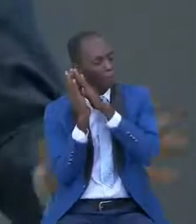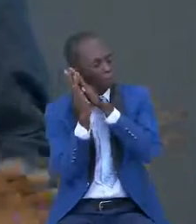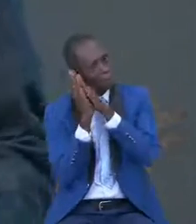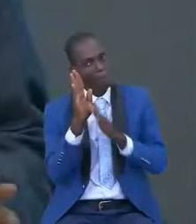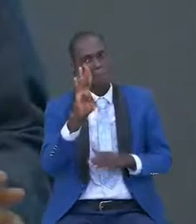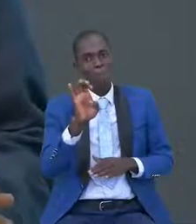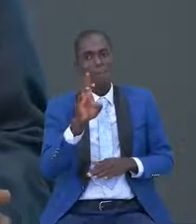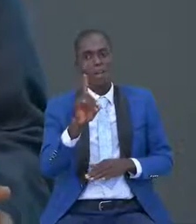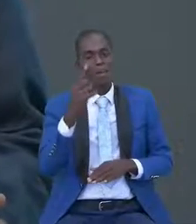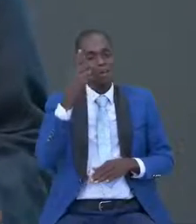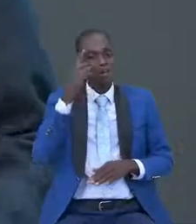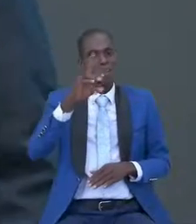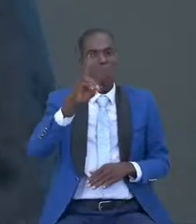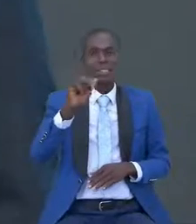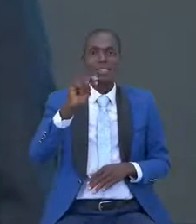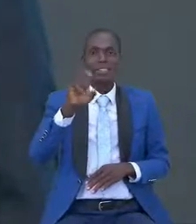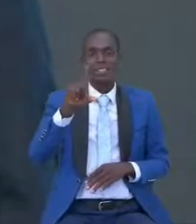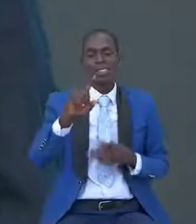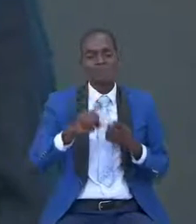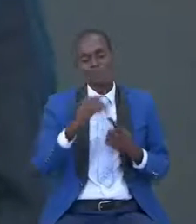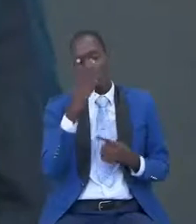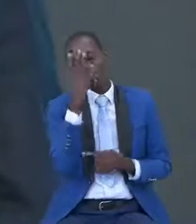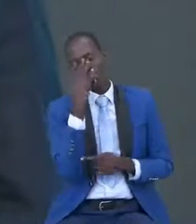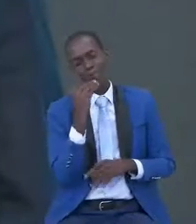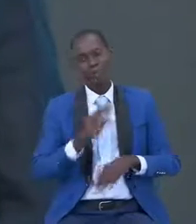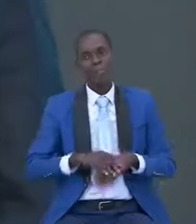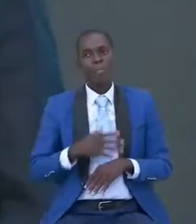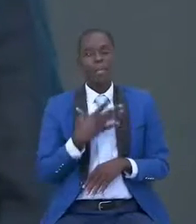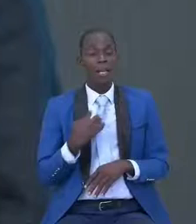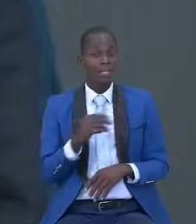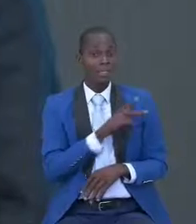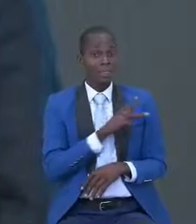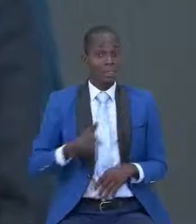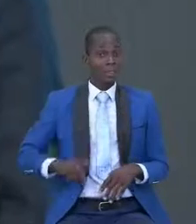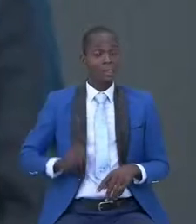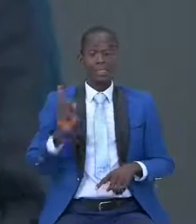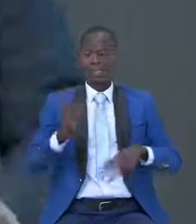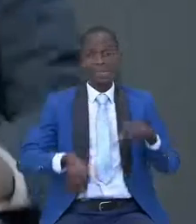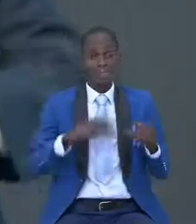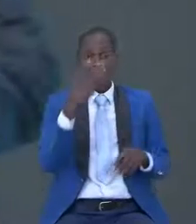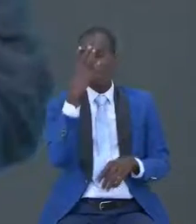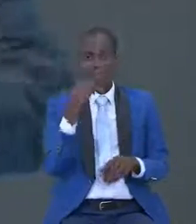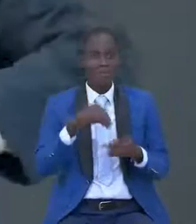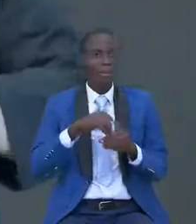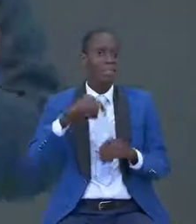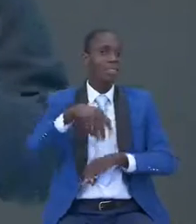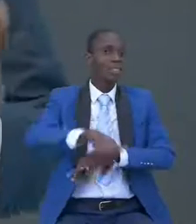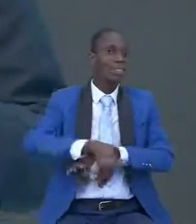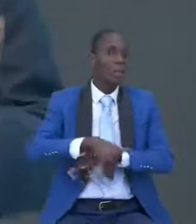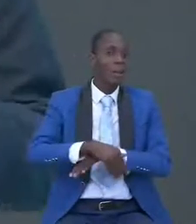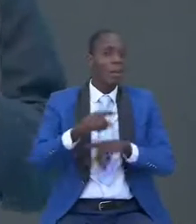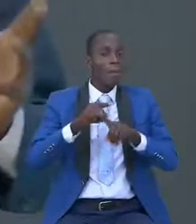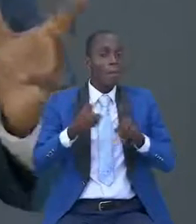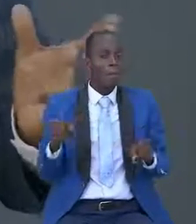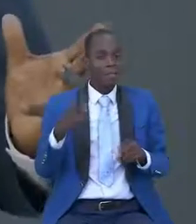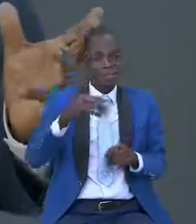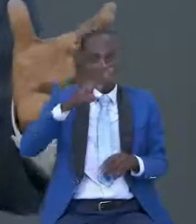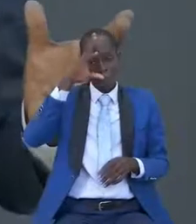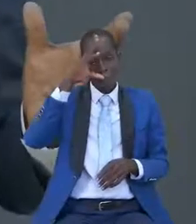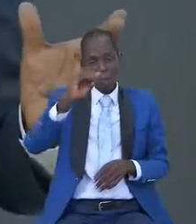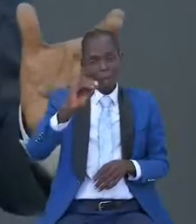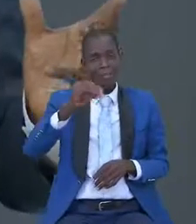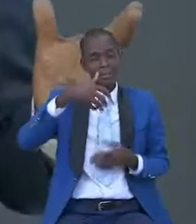donc comme un lion doux. Et le roi n'a pas pu dormir la nuit. Mais le monsieur qui était dans la fosse au